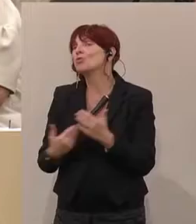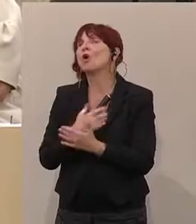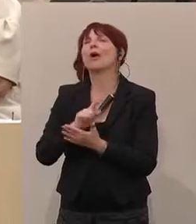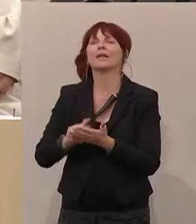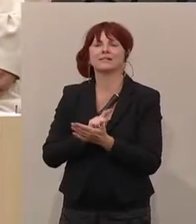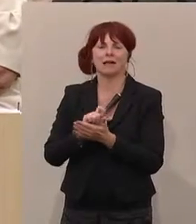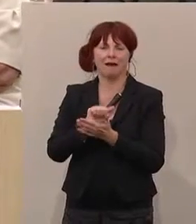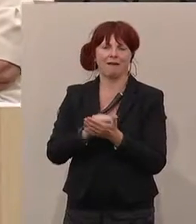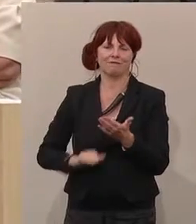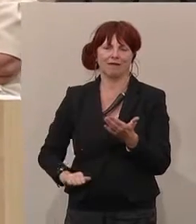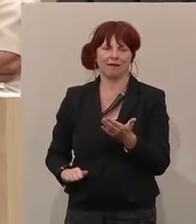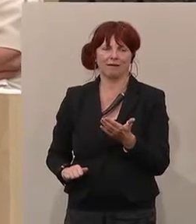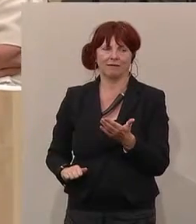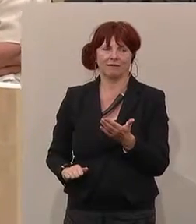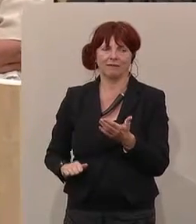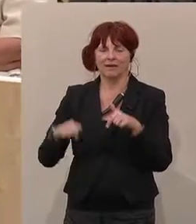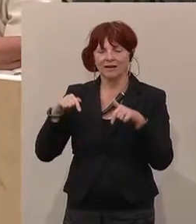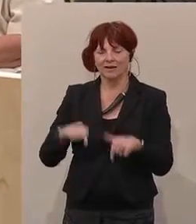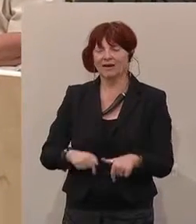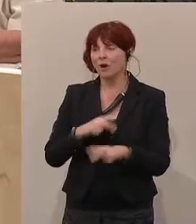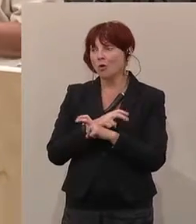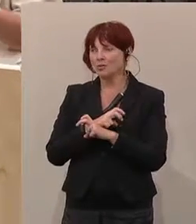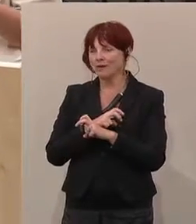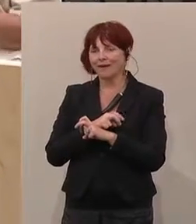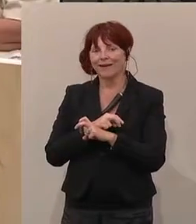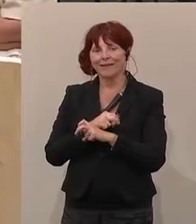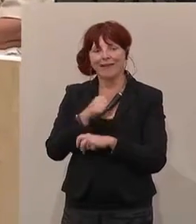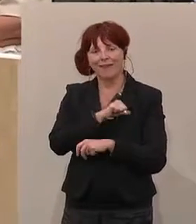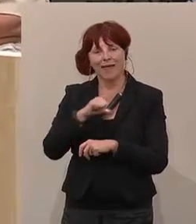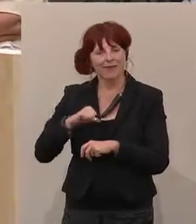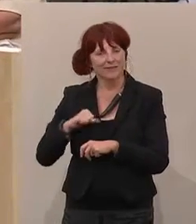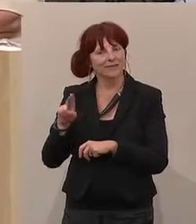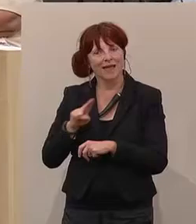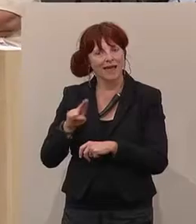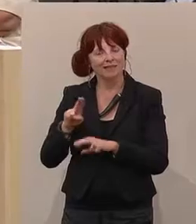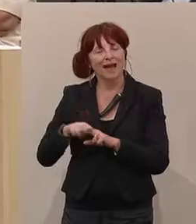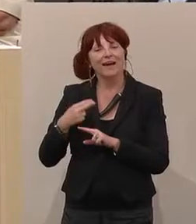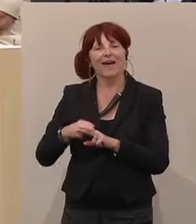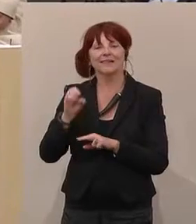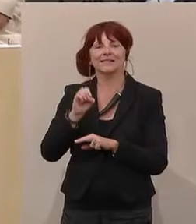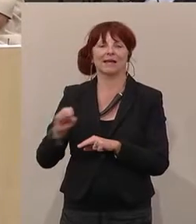meine sehr geehrten Damen und Herren. Nicht nur in Österreich, sondern in der gesamten EU. Und